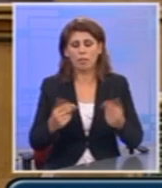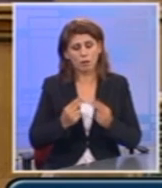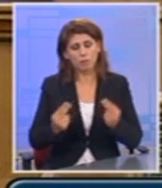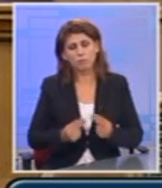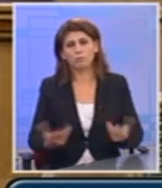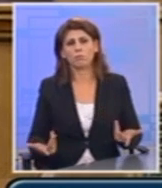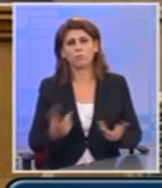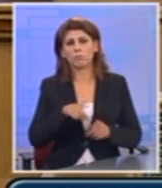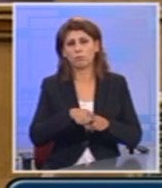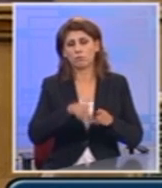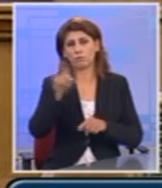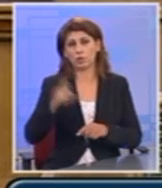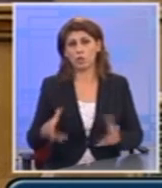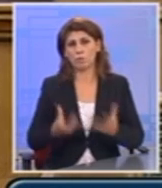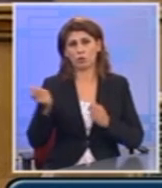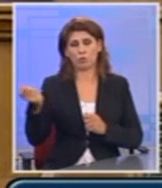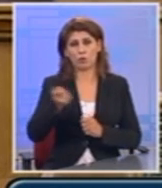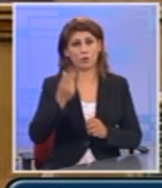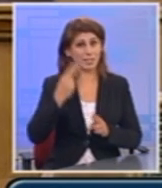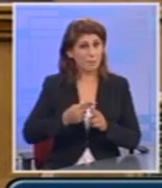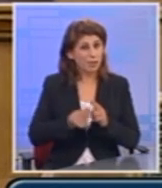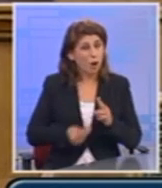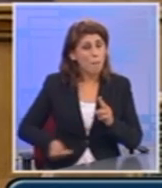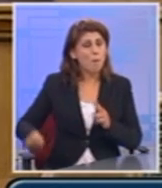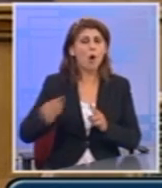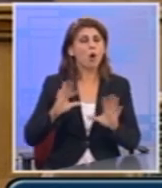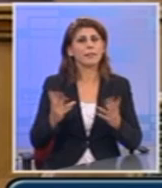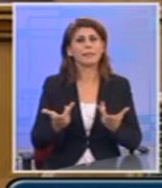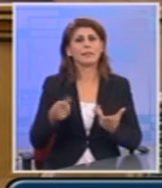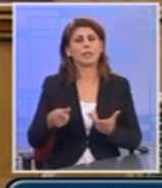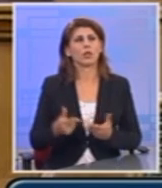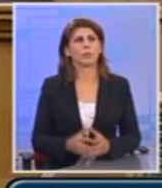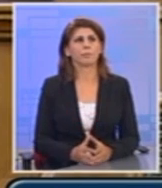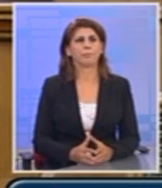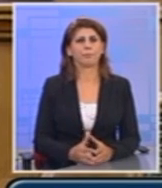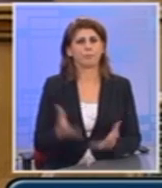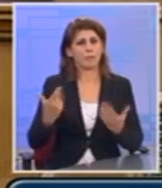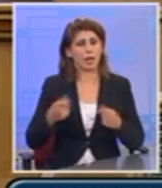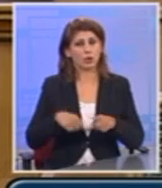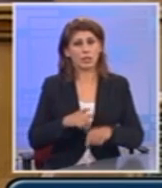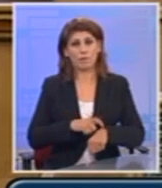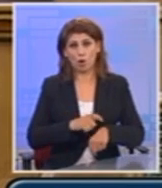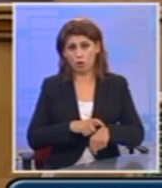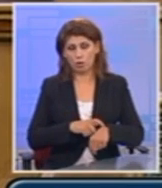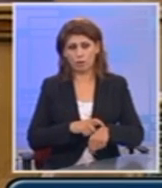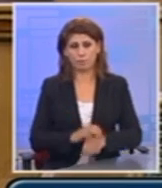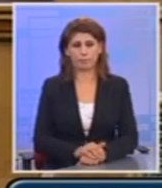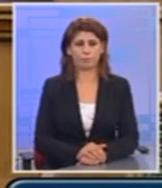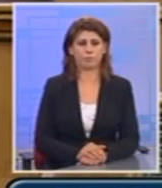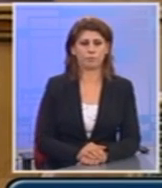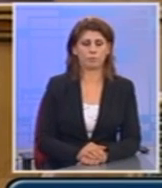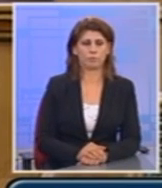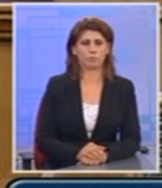την βιωσιμότητα του χρέους σημαντικότερο όμως είναι το γεγονός ότι έχουν ταυτόχρονα